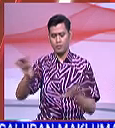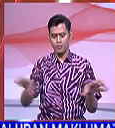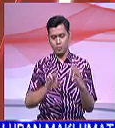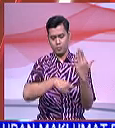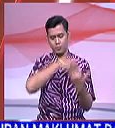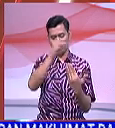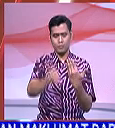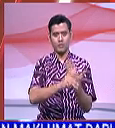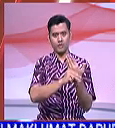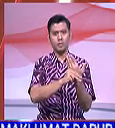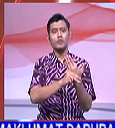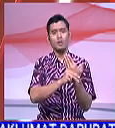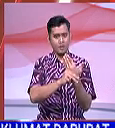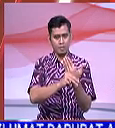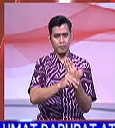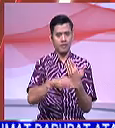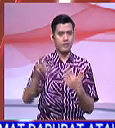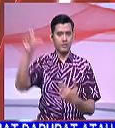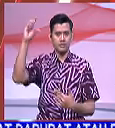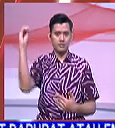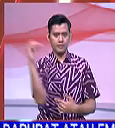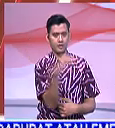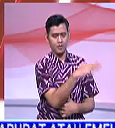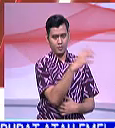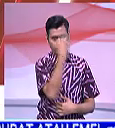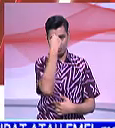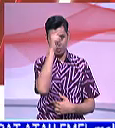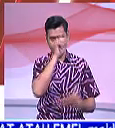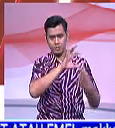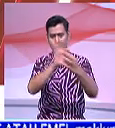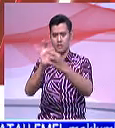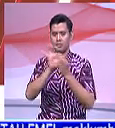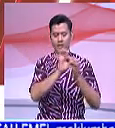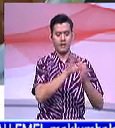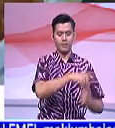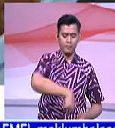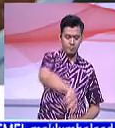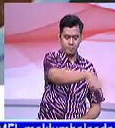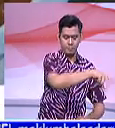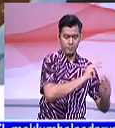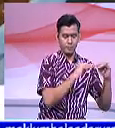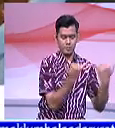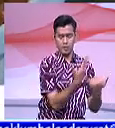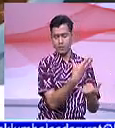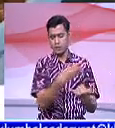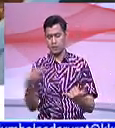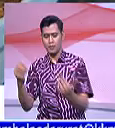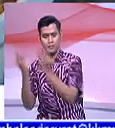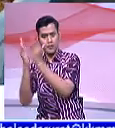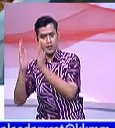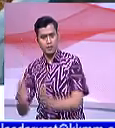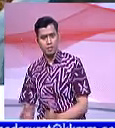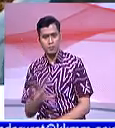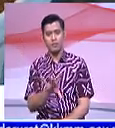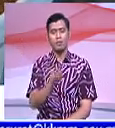Ramadhan sebagai penghubung antar pelajar dan masyarakat kaum ia memilih